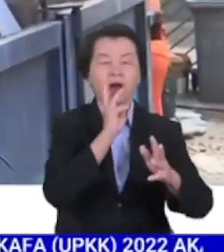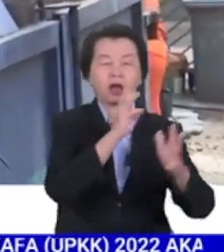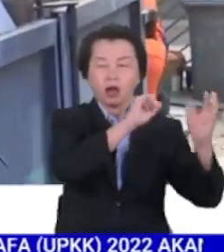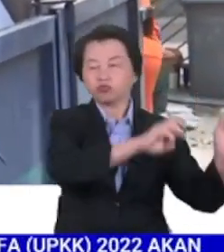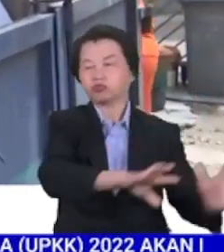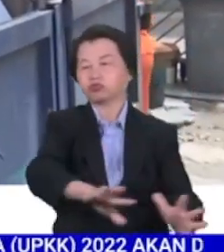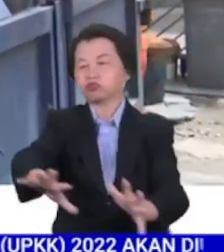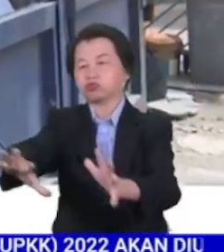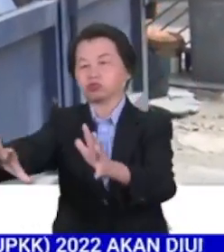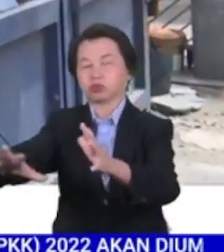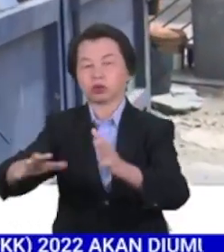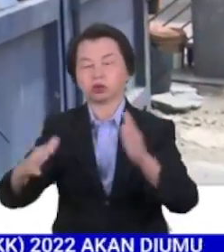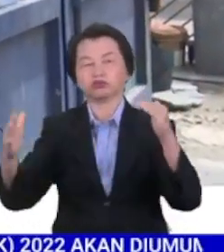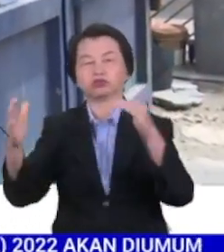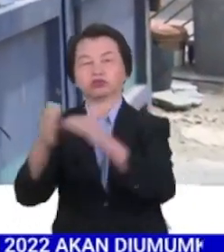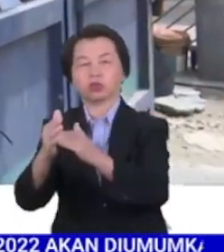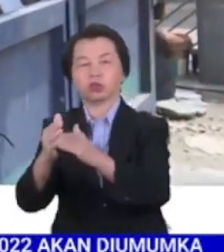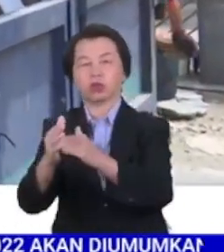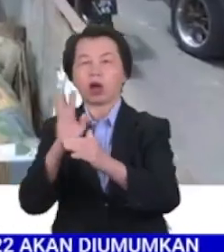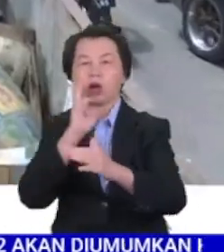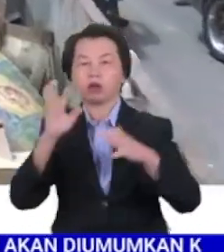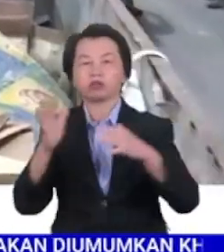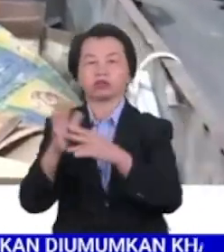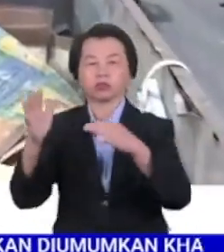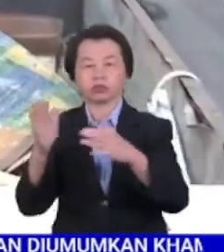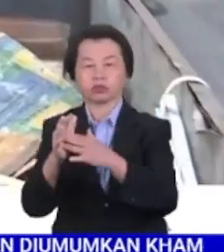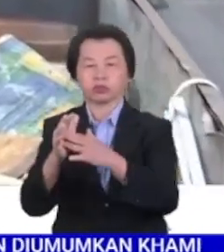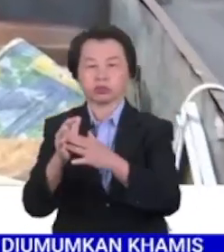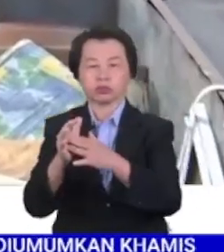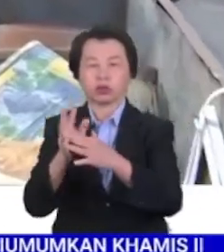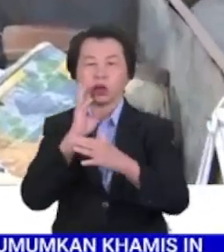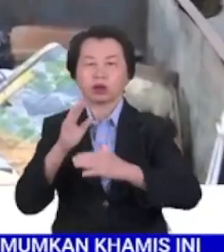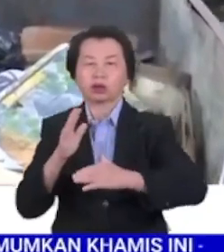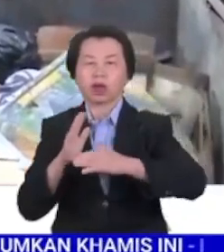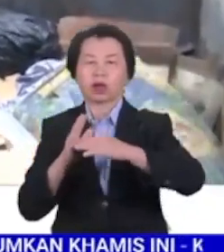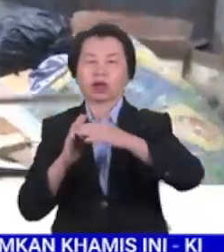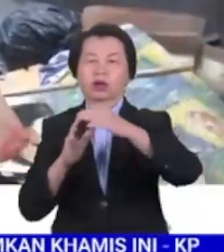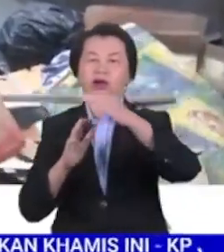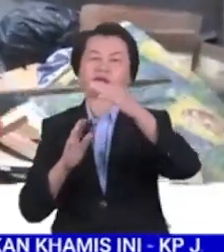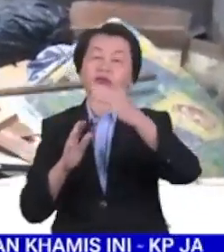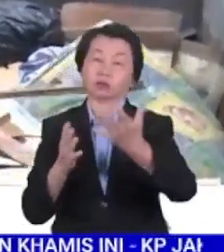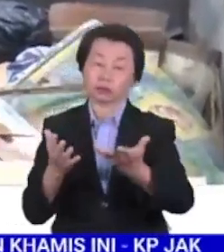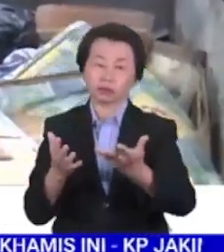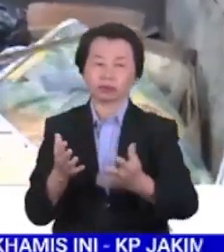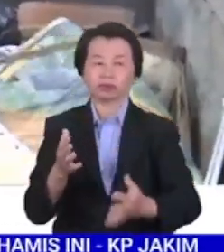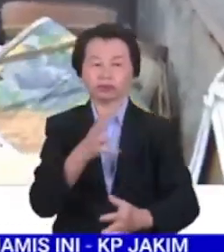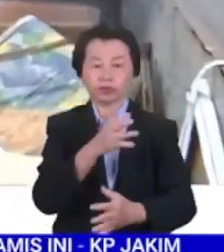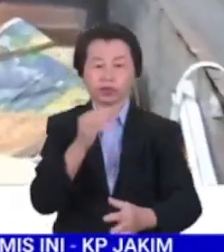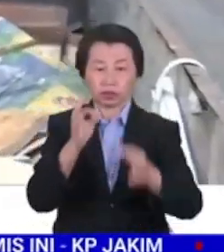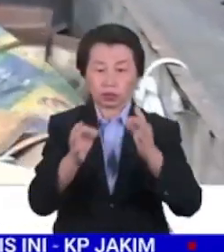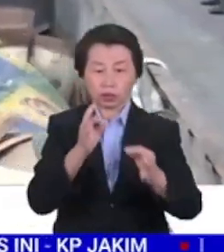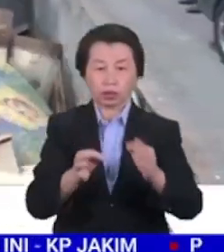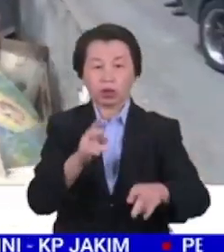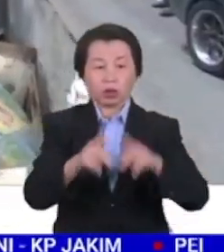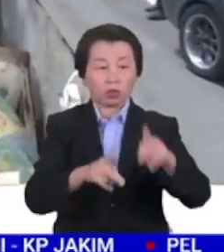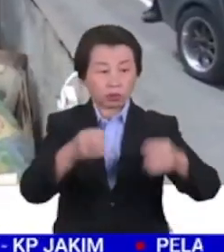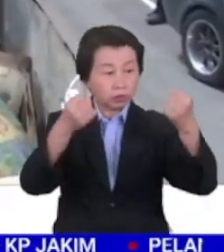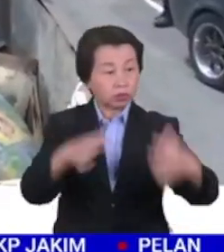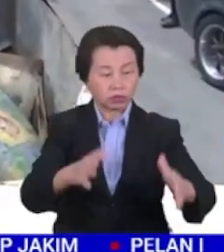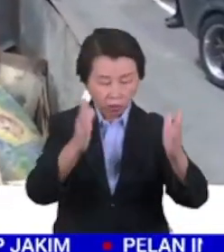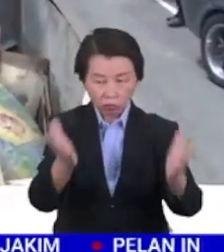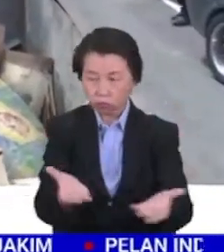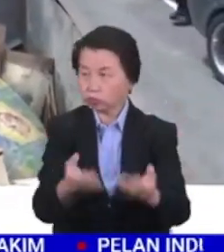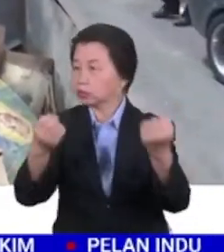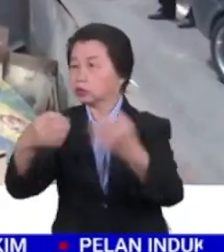dan juga menyekat longkang-longkang ataupun saluran-saluran daripada terus banjir. Dan sekiranya penduduk yang kehilangan tong sampah